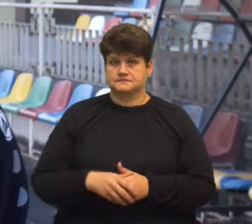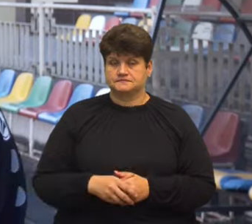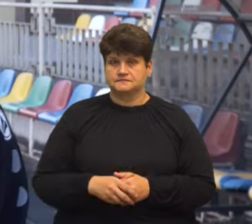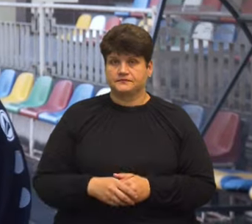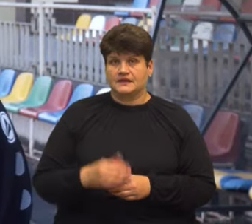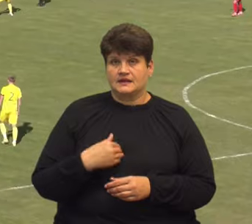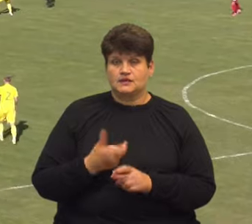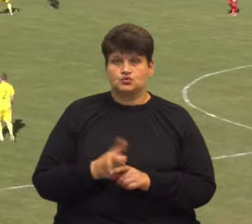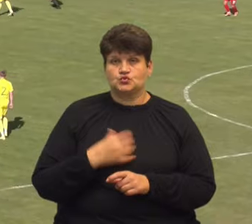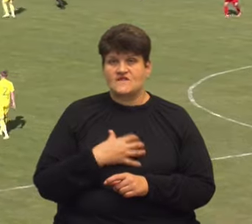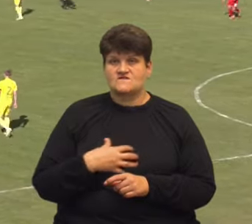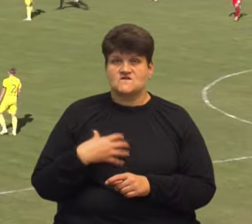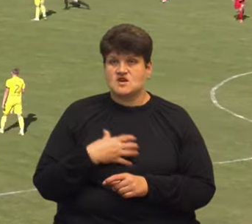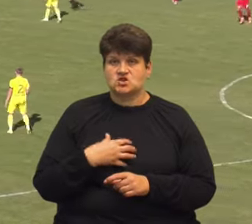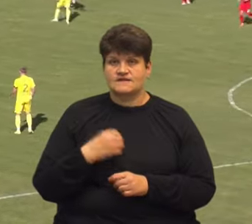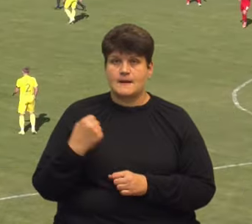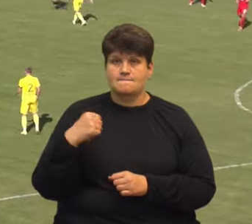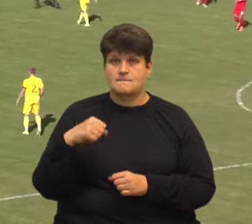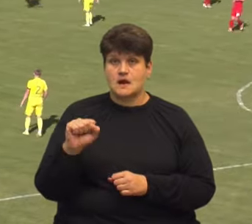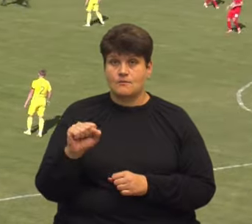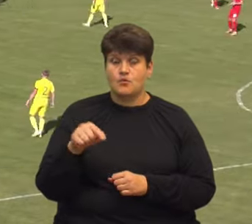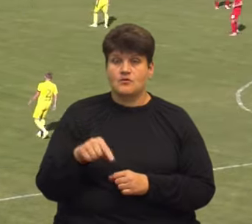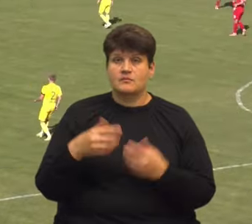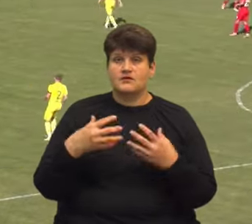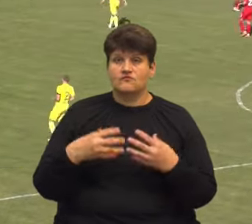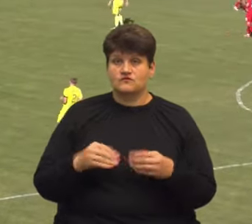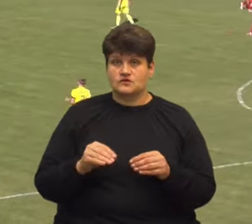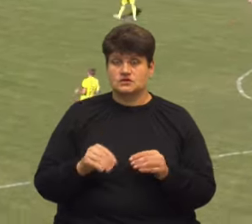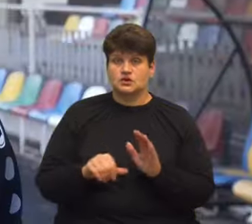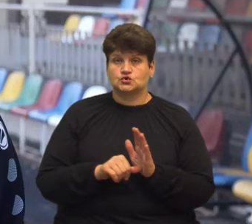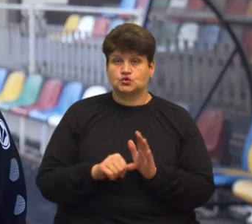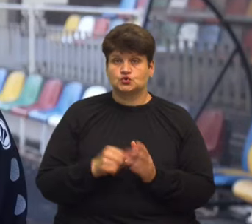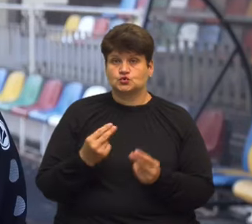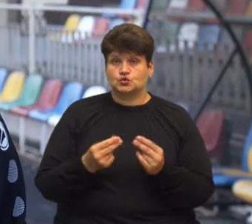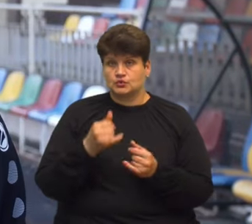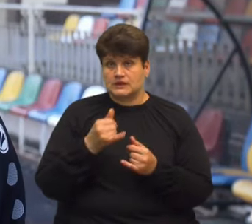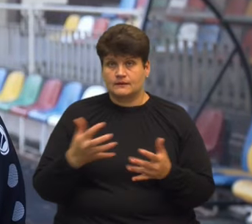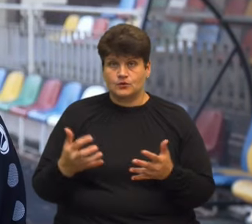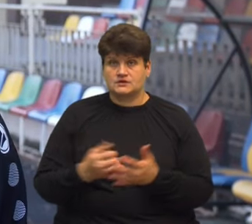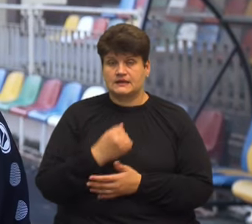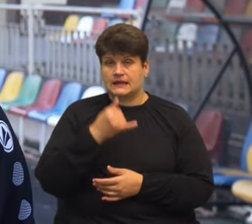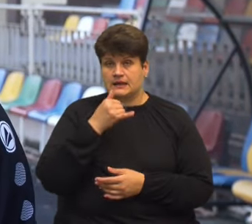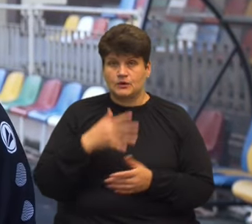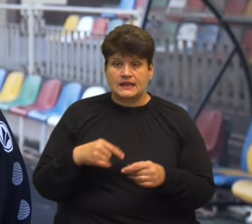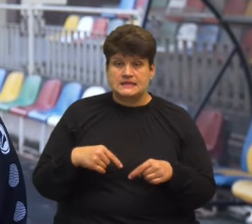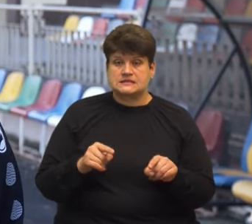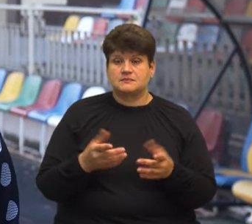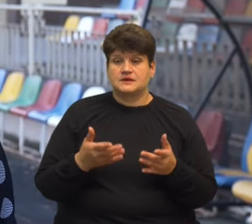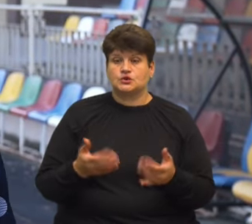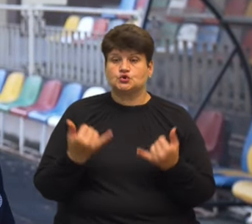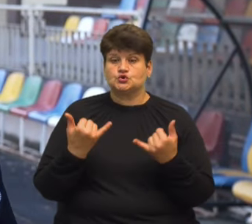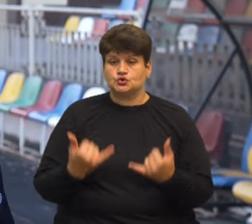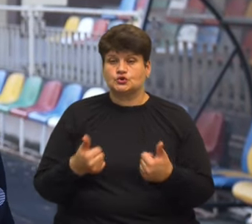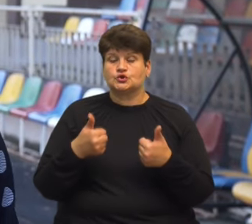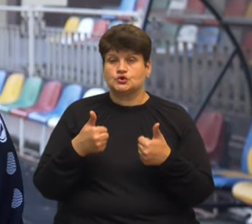дуже важлива перемога, тому що ми вже яку шосту гру не можемо виграти, не могли забити. Сьогодні добре,